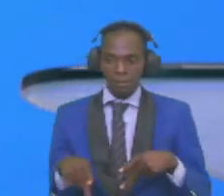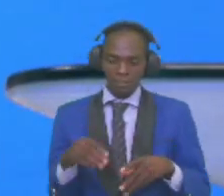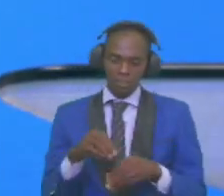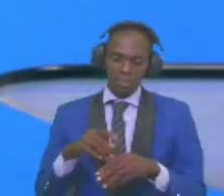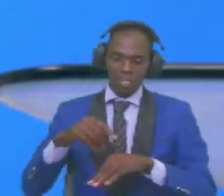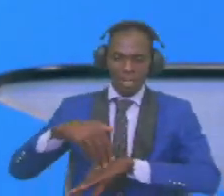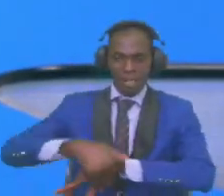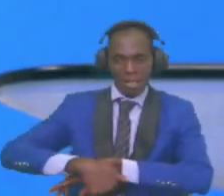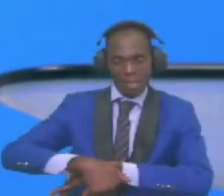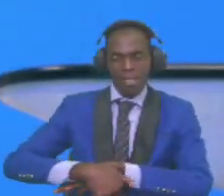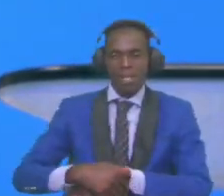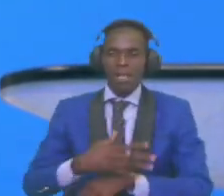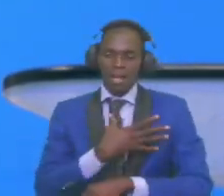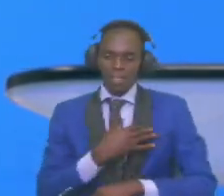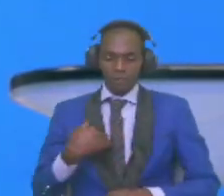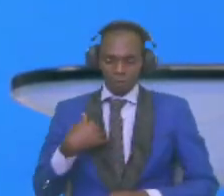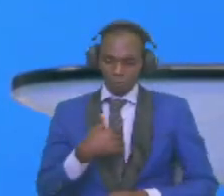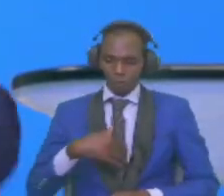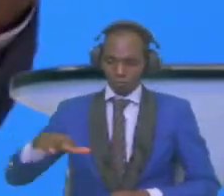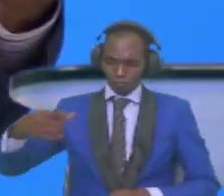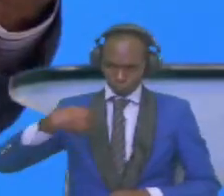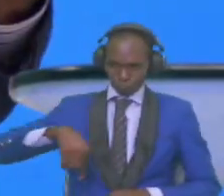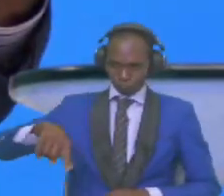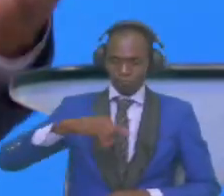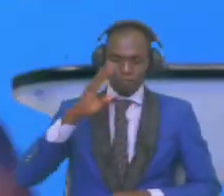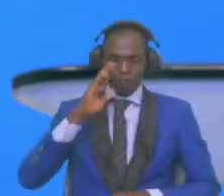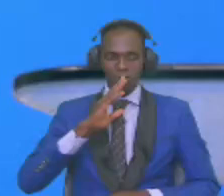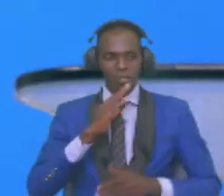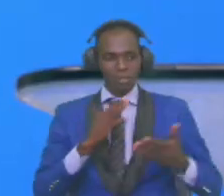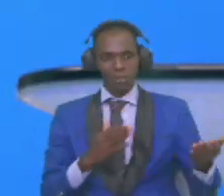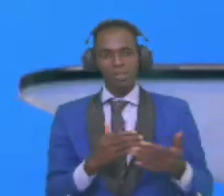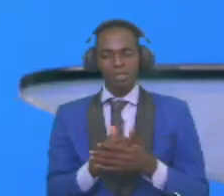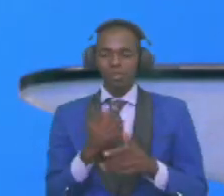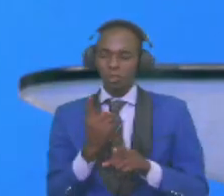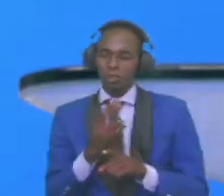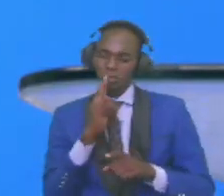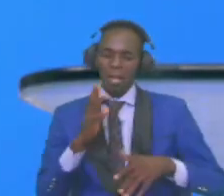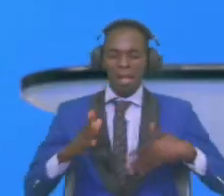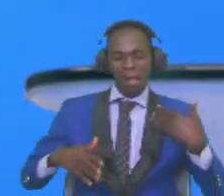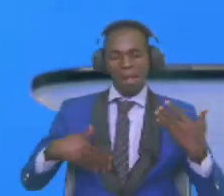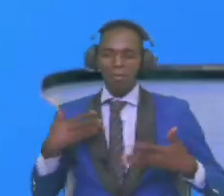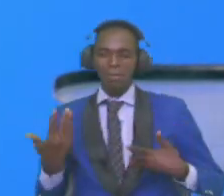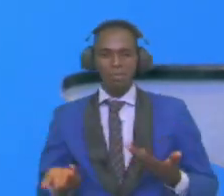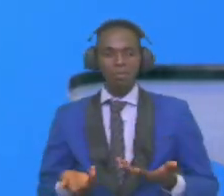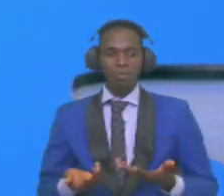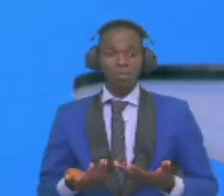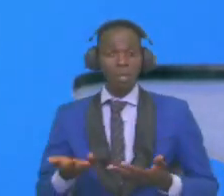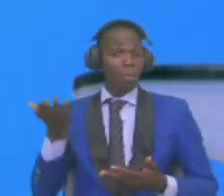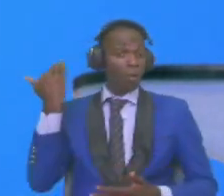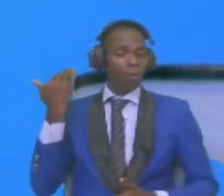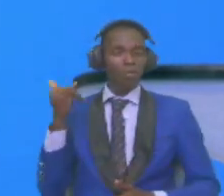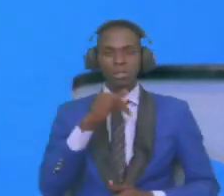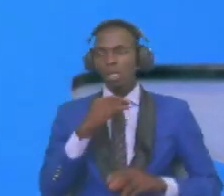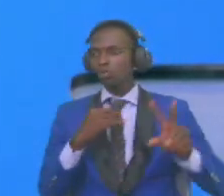avec une surprise party cette nuit et nous serons là seulement être content célébrer les premiers